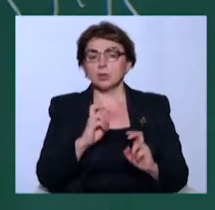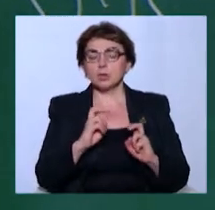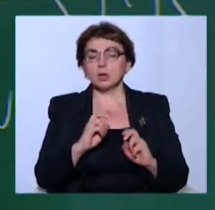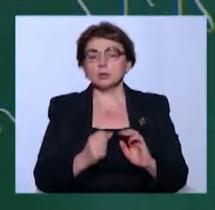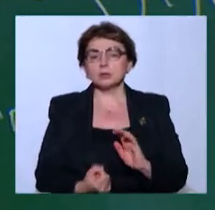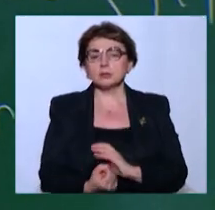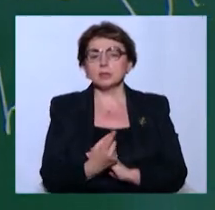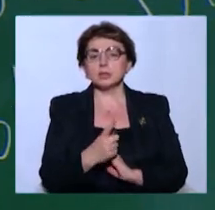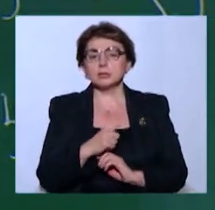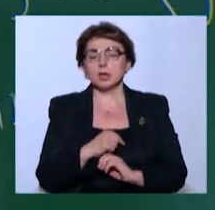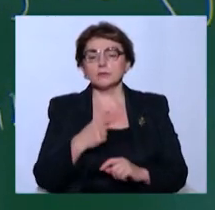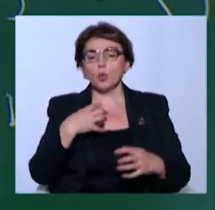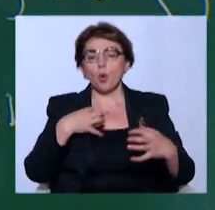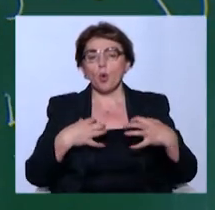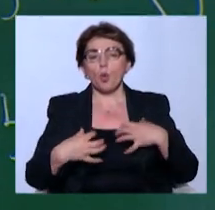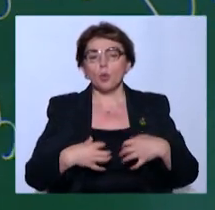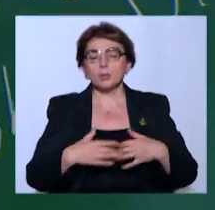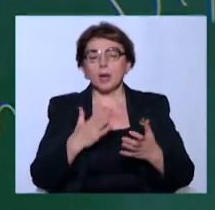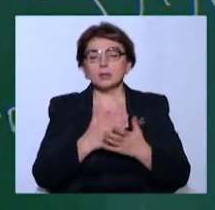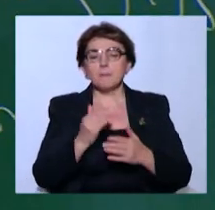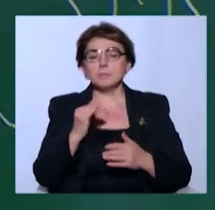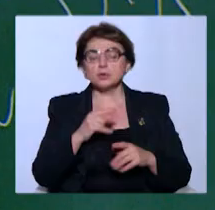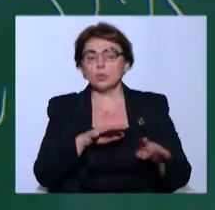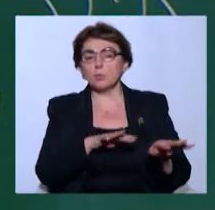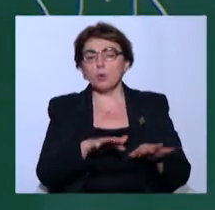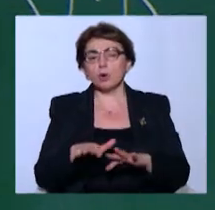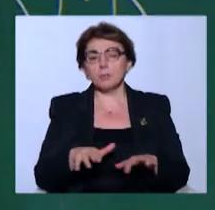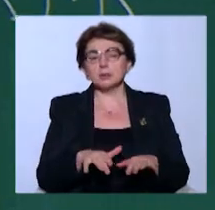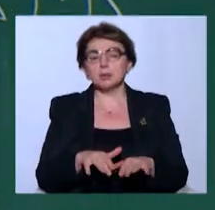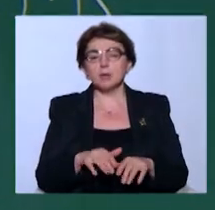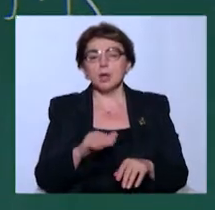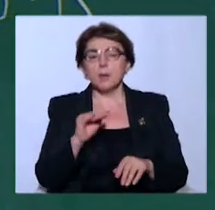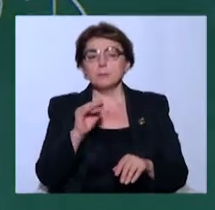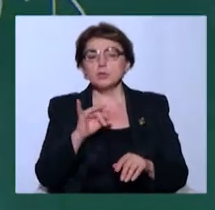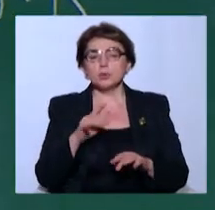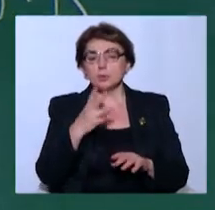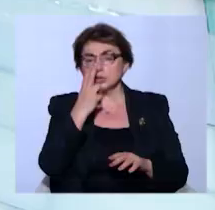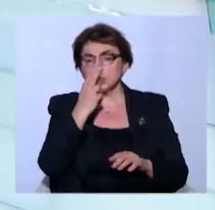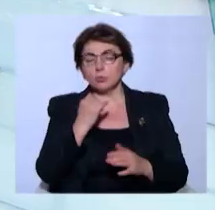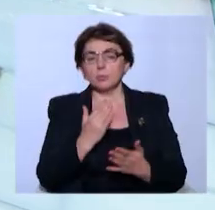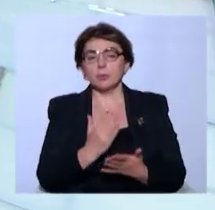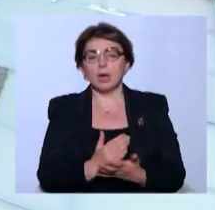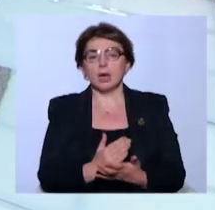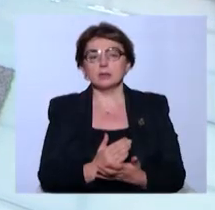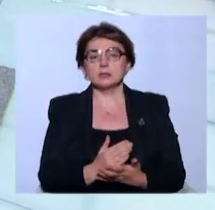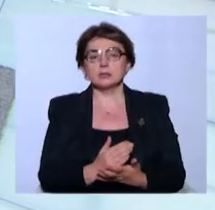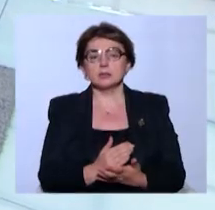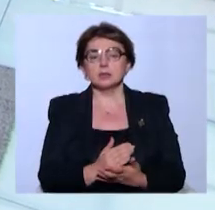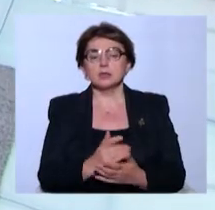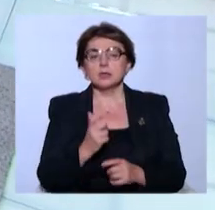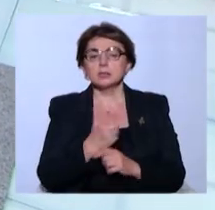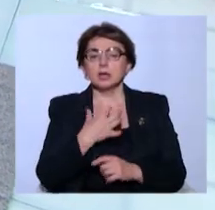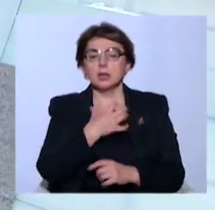ბალანსი, ასევე მას შეუძლია შეინარჩუნოს მჟავატუტიანობის წონასწორობა.